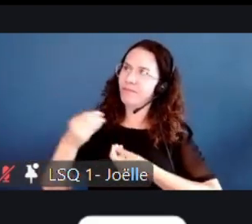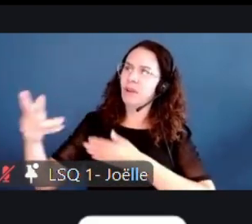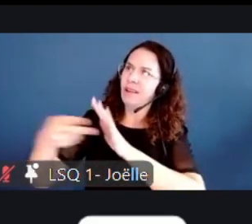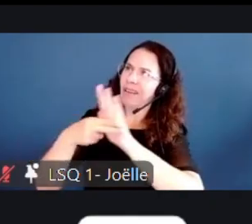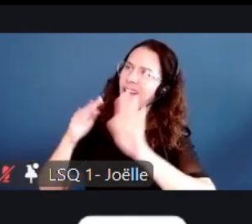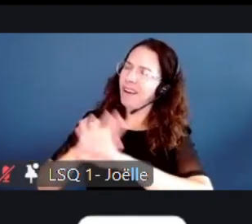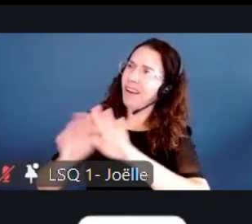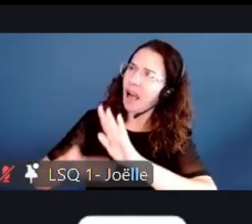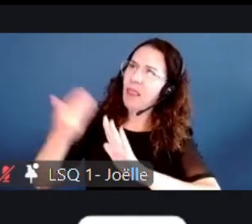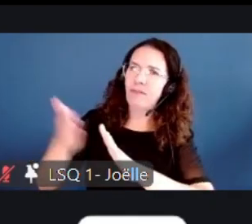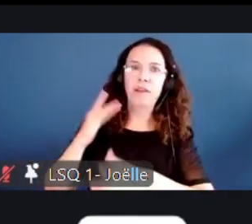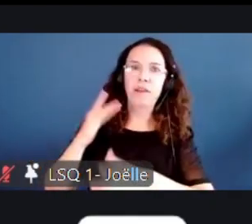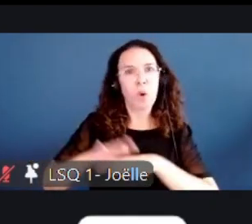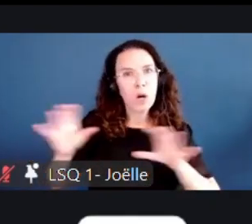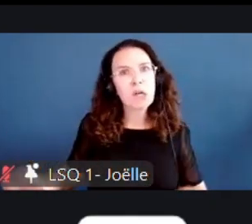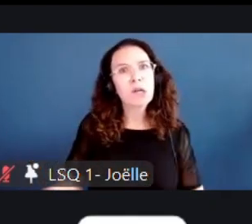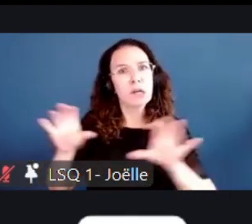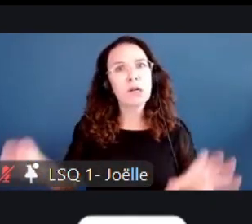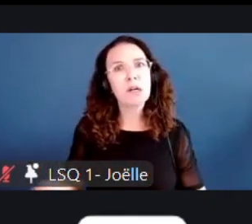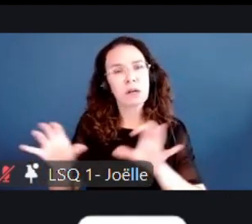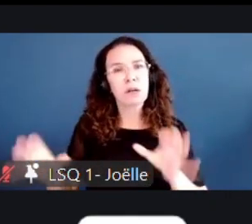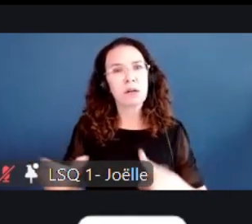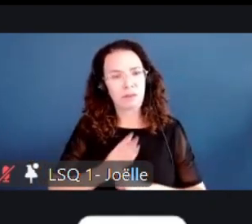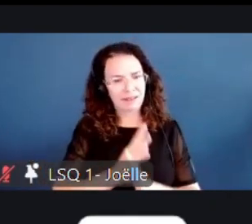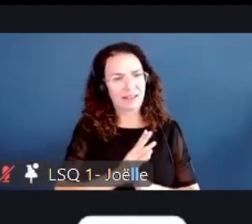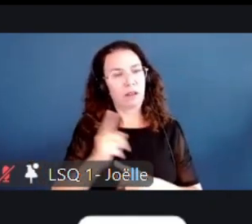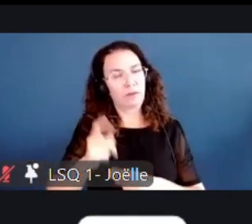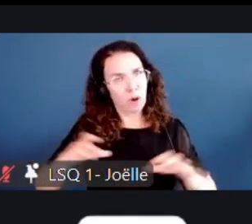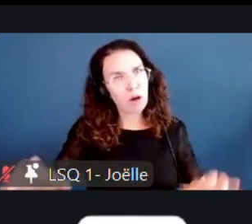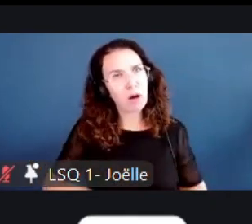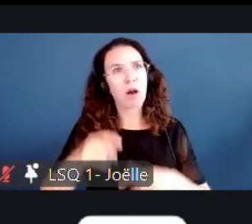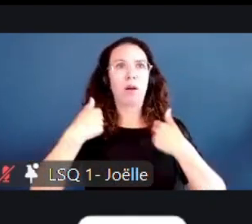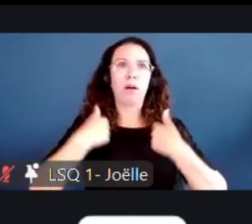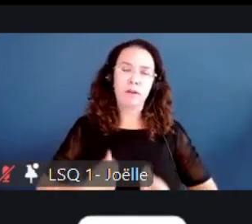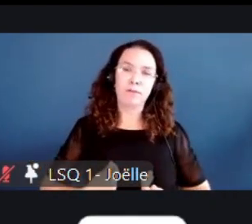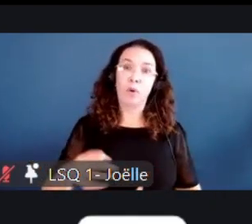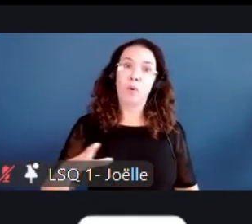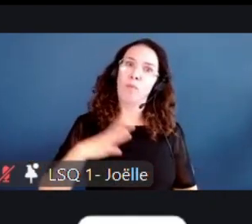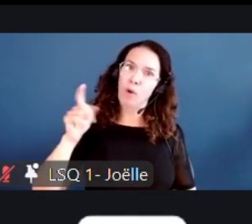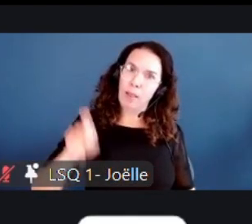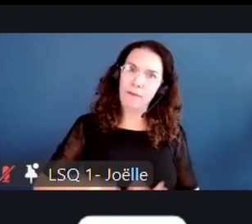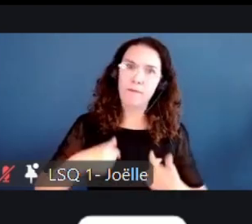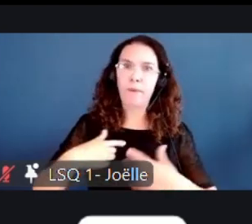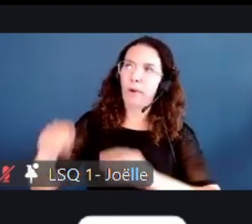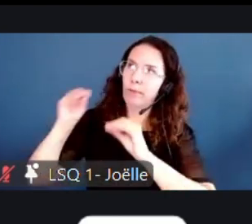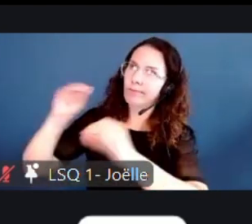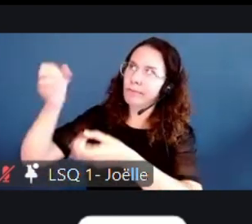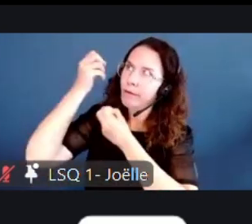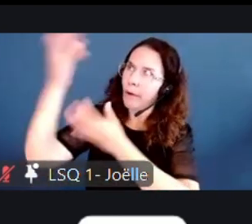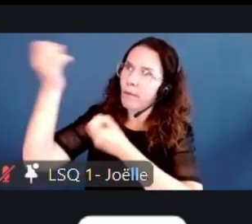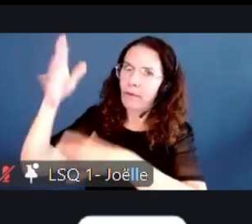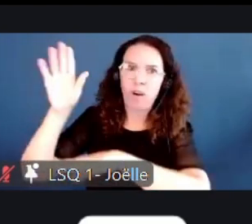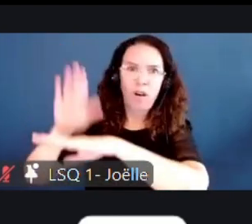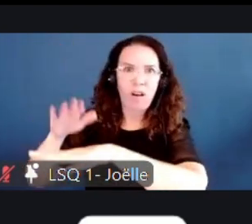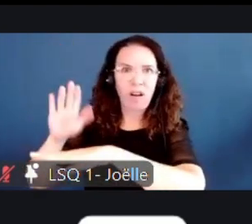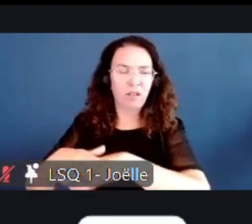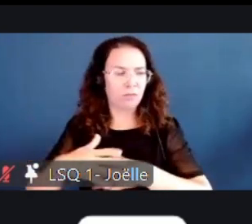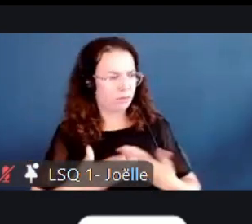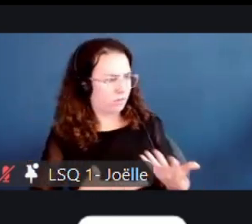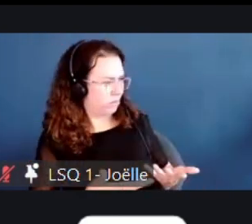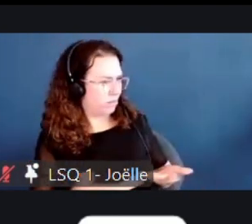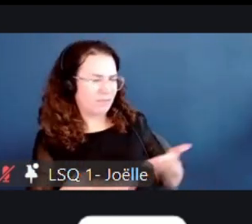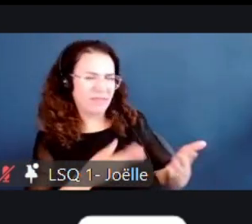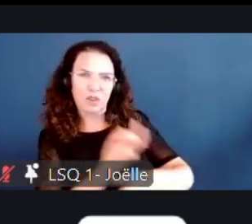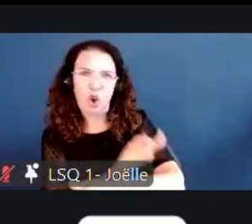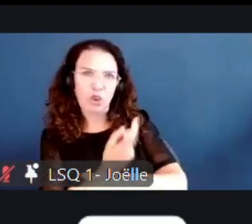stigmatisation. Trop souvent, la personne cliente doit agir comme la diplomate ou l'éducatrice, alors que la personne